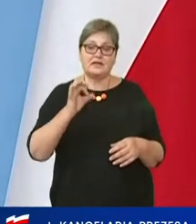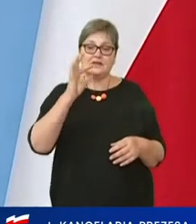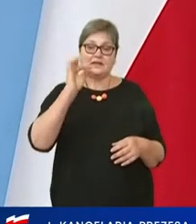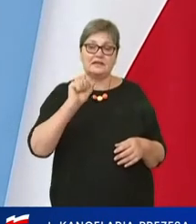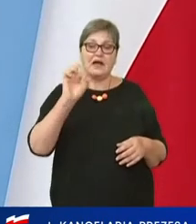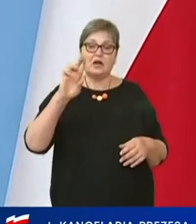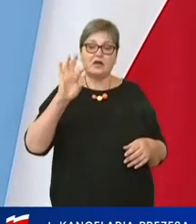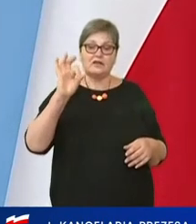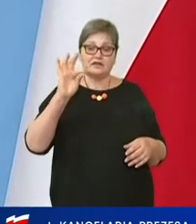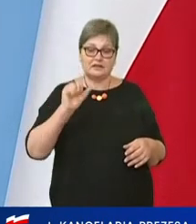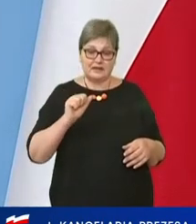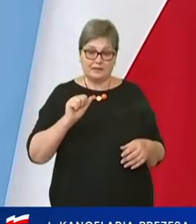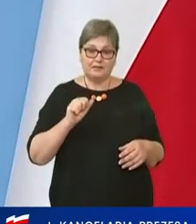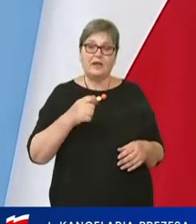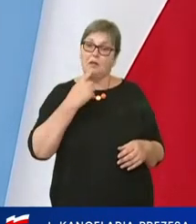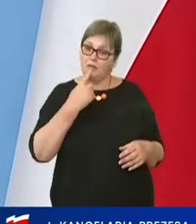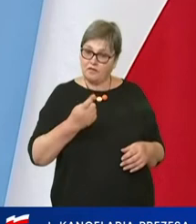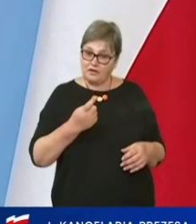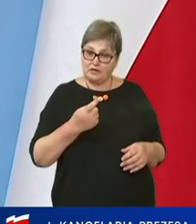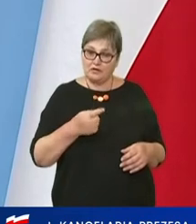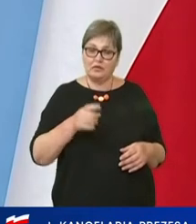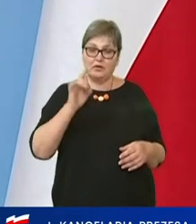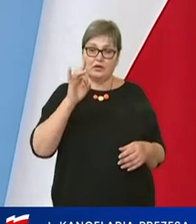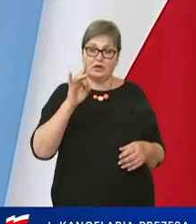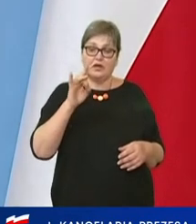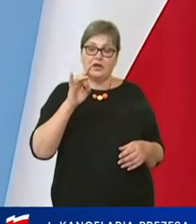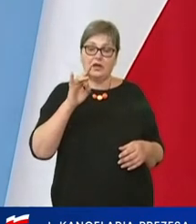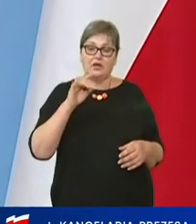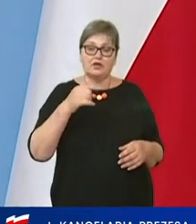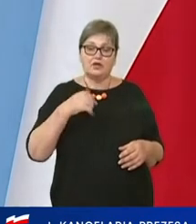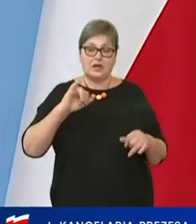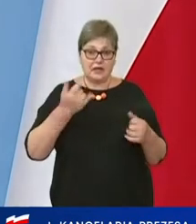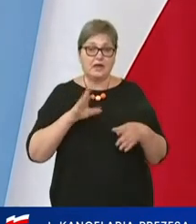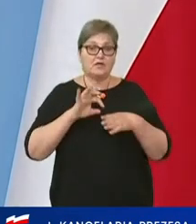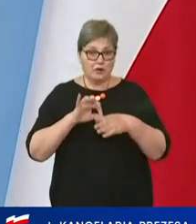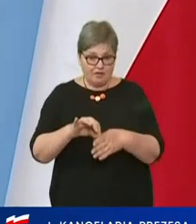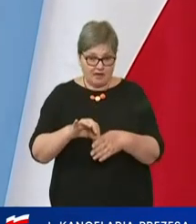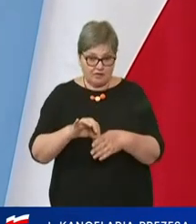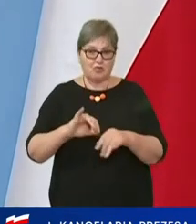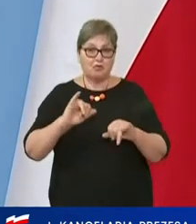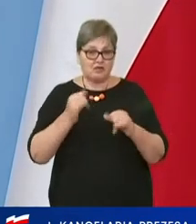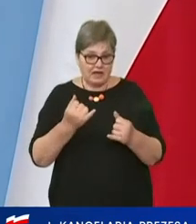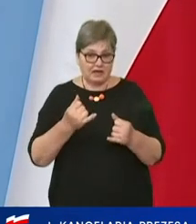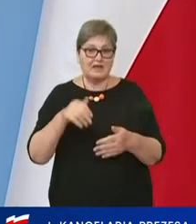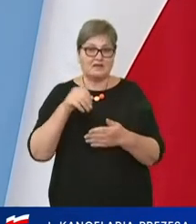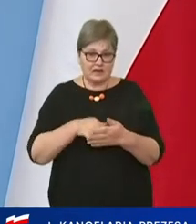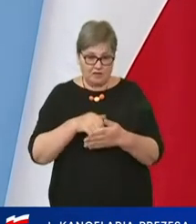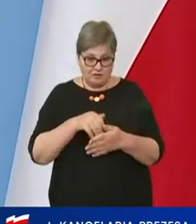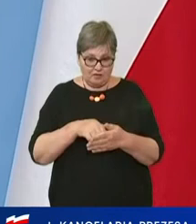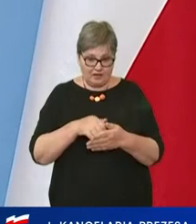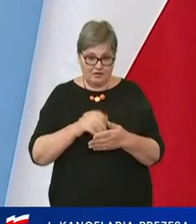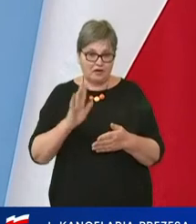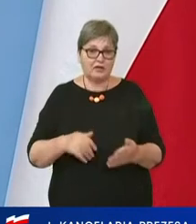ostatnim spotkaniu pochwalił się tym pan Robert Marcinkowski, jak wprowadzając instrukcje zaproponowane przez